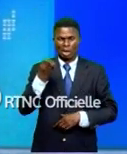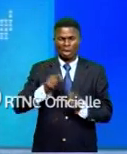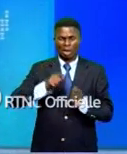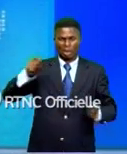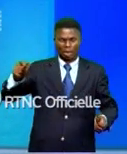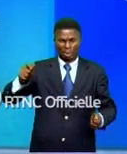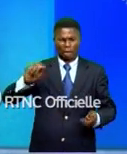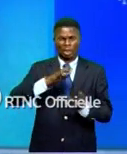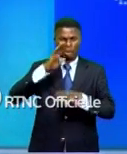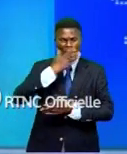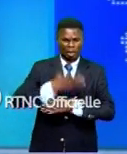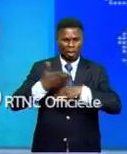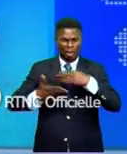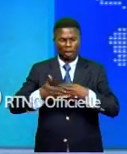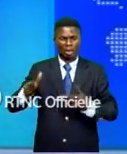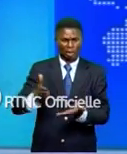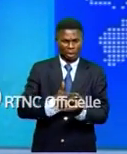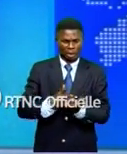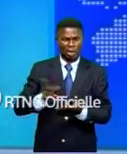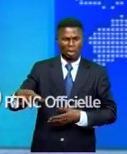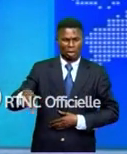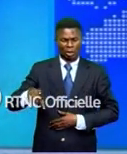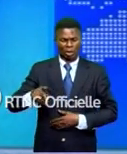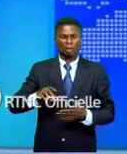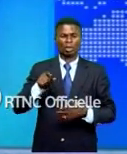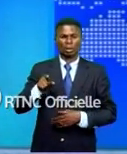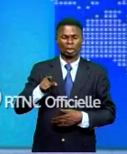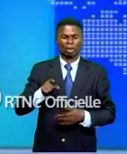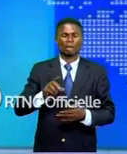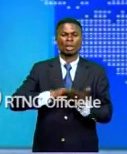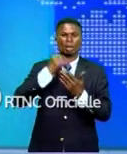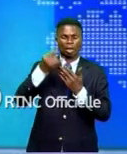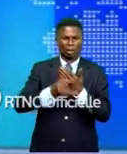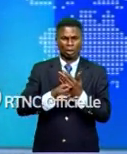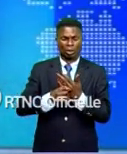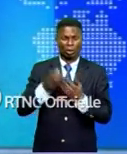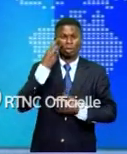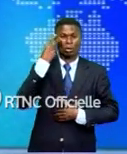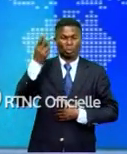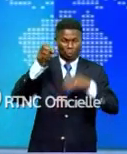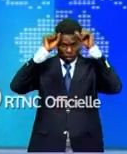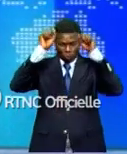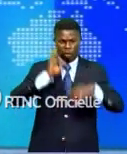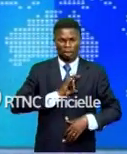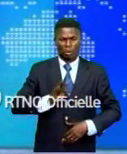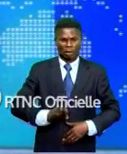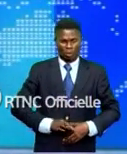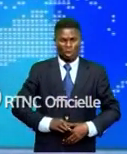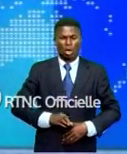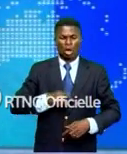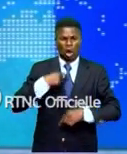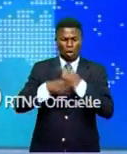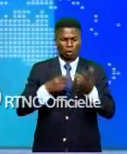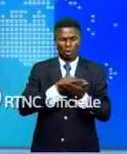routes à moderniser dans la capitale à travers le projet Tchilé-Gilou, qui s'inscrit évidemment dans la vision du chef de l'État. Lancé la